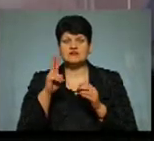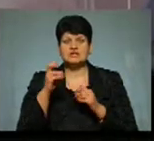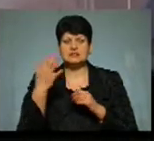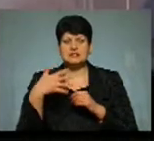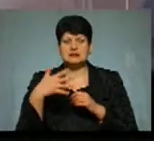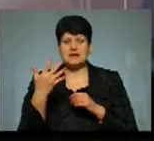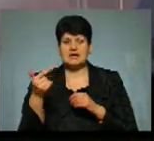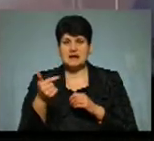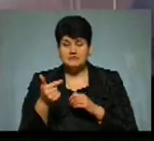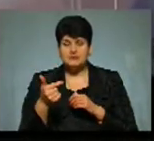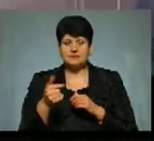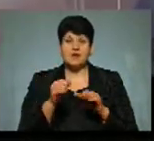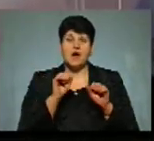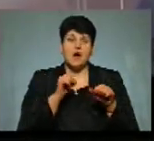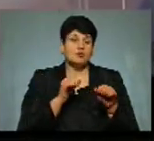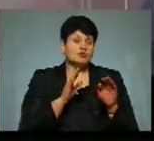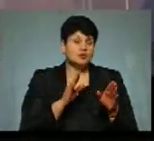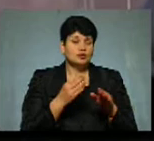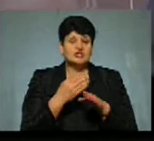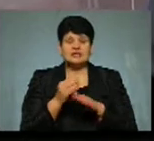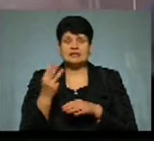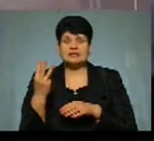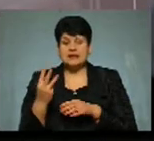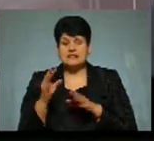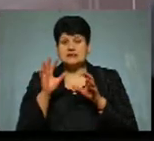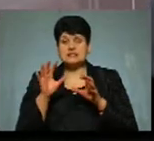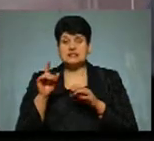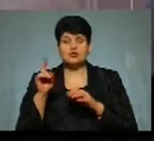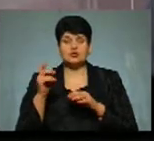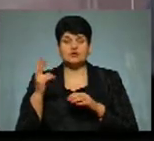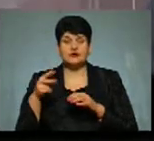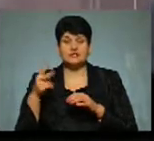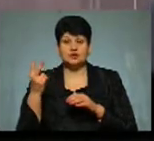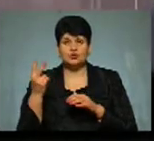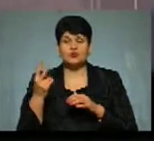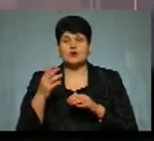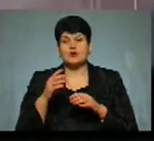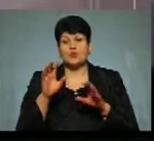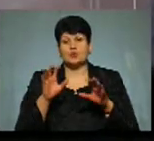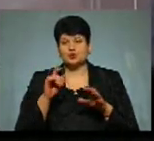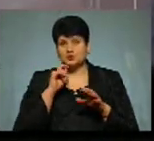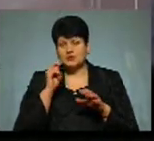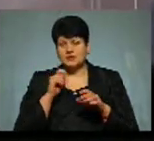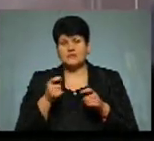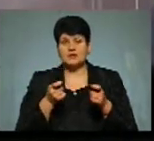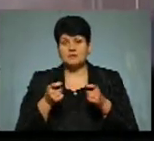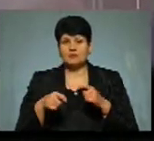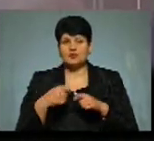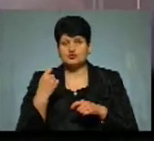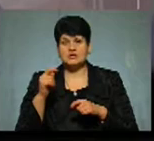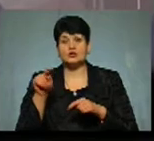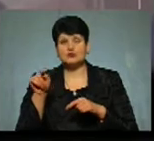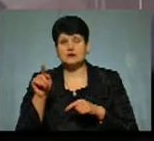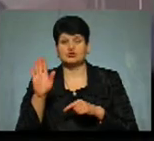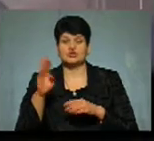255 гривень, а також можна кваліфікувати за частиною третьої статті 122 Кодексу України про адмінправопорушення, тоді штраф складає 510